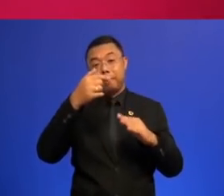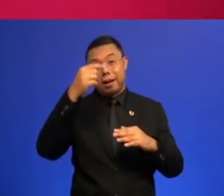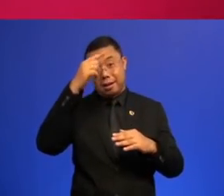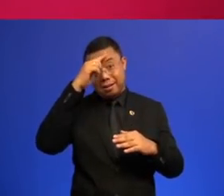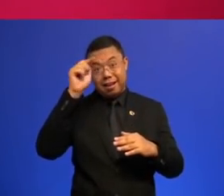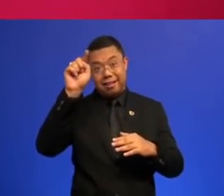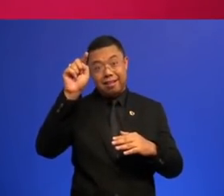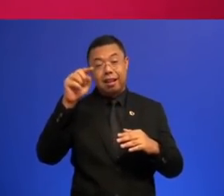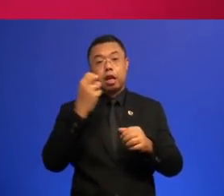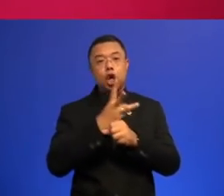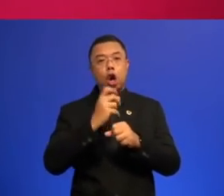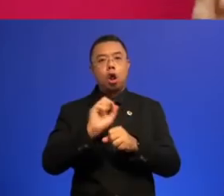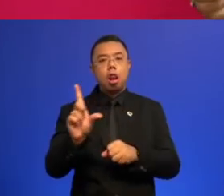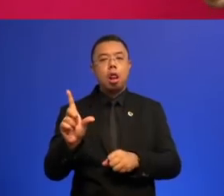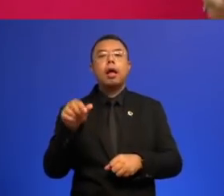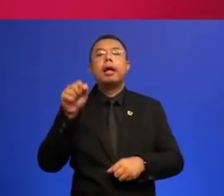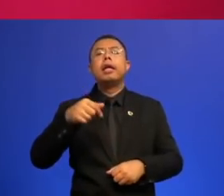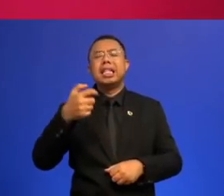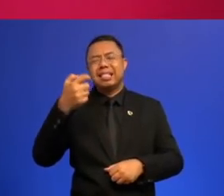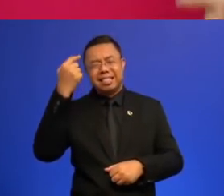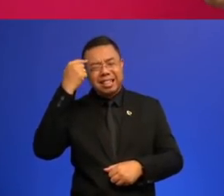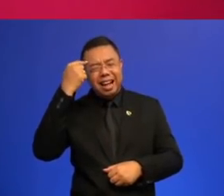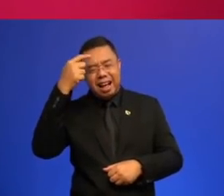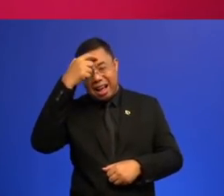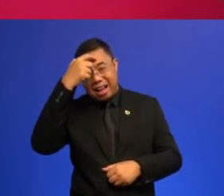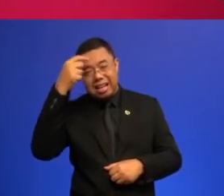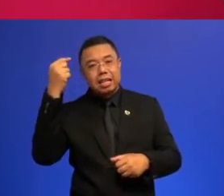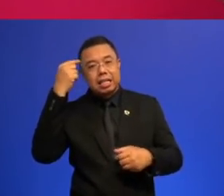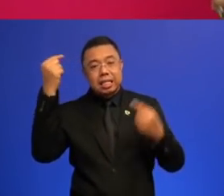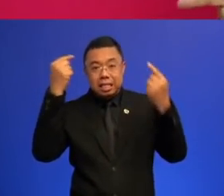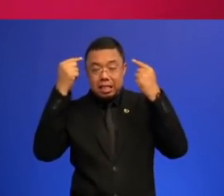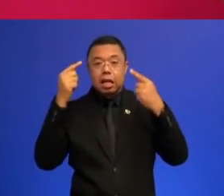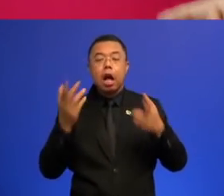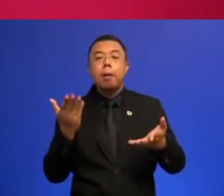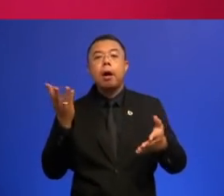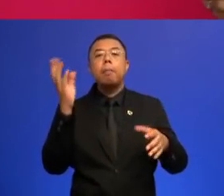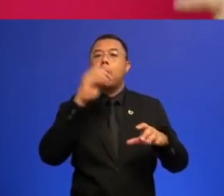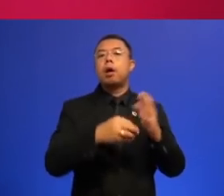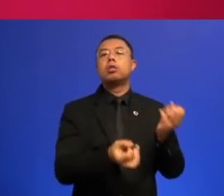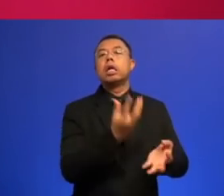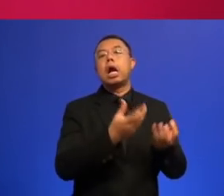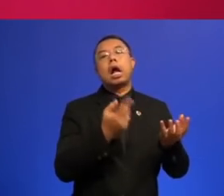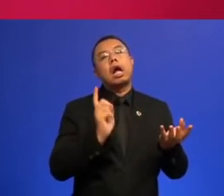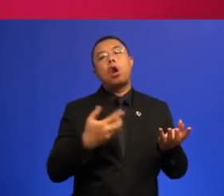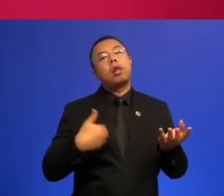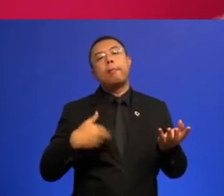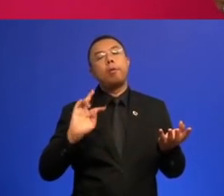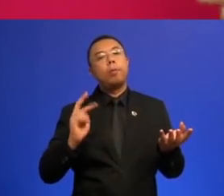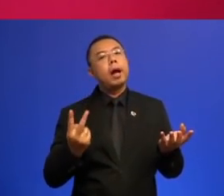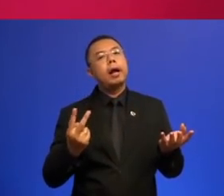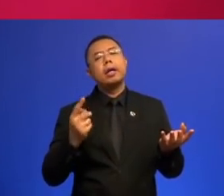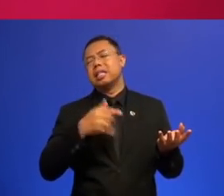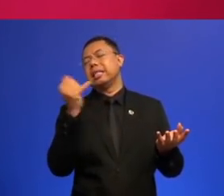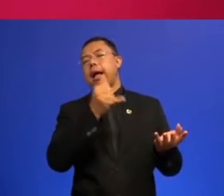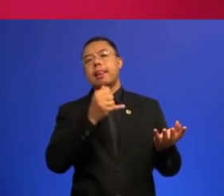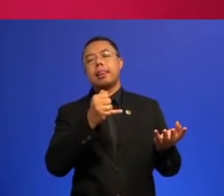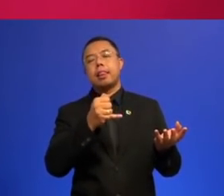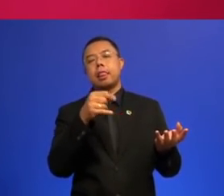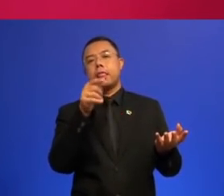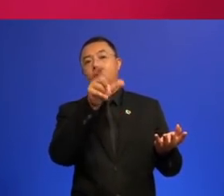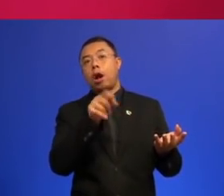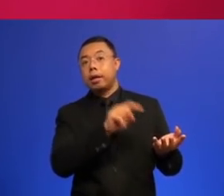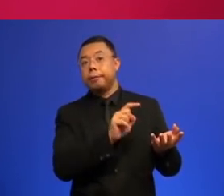di sana di Grogol. Ini sakit jiwa berat karena ini masuk bakal masuk neraka kalau tidak berubah. Ini jahat orang